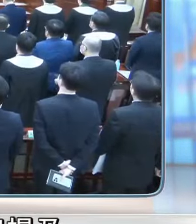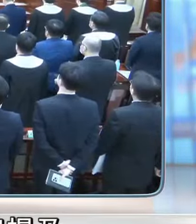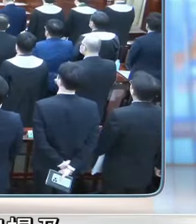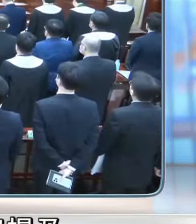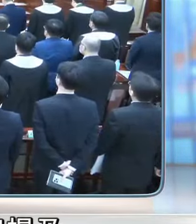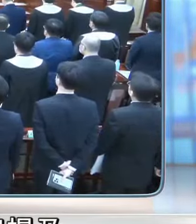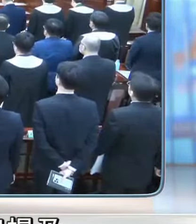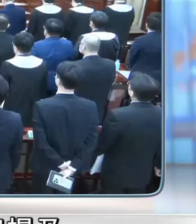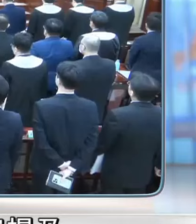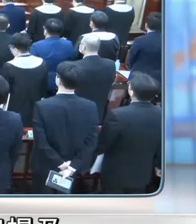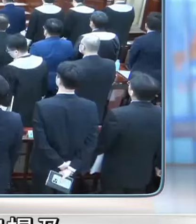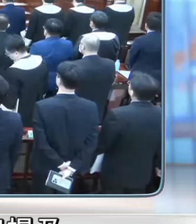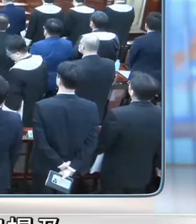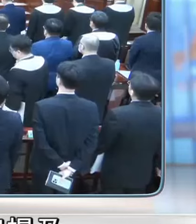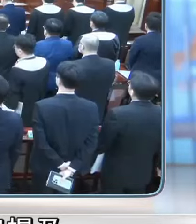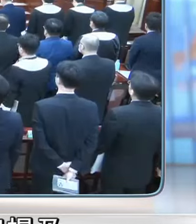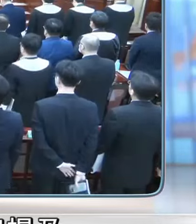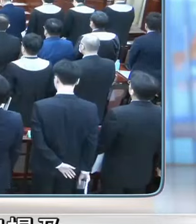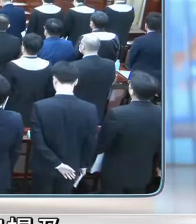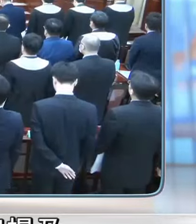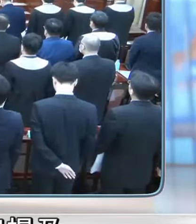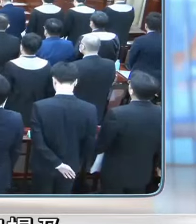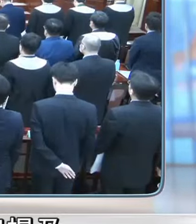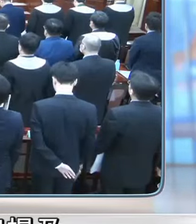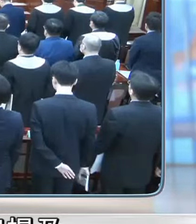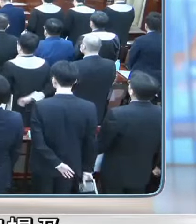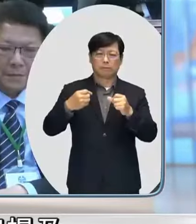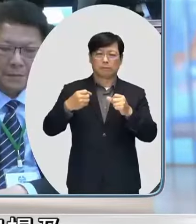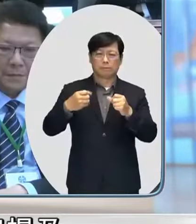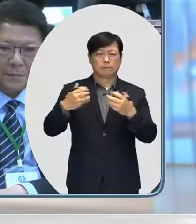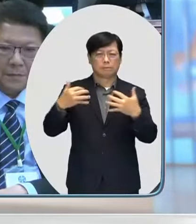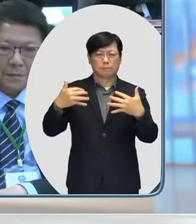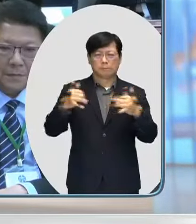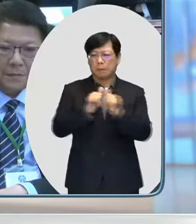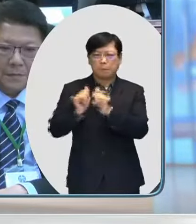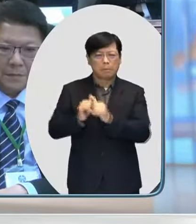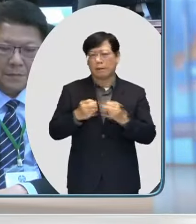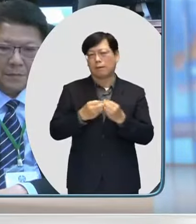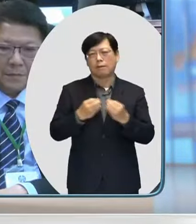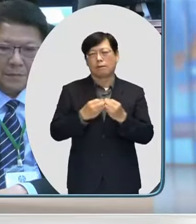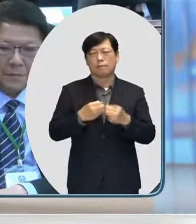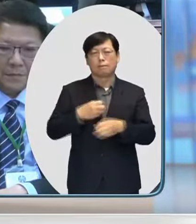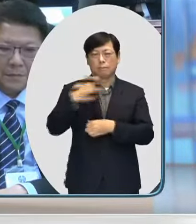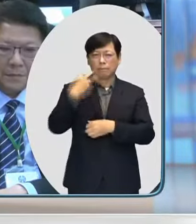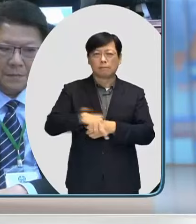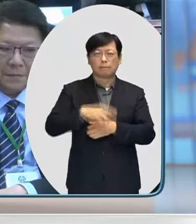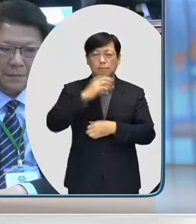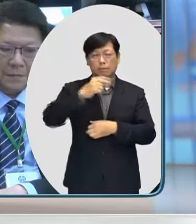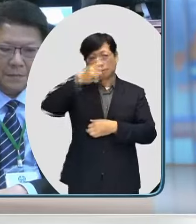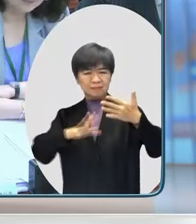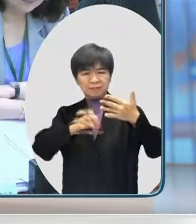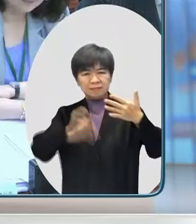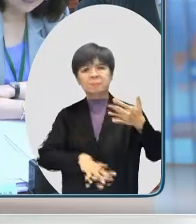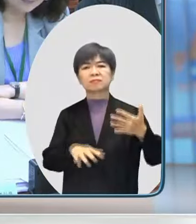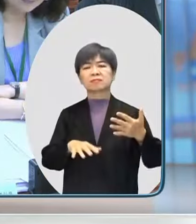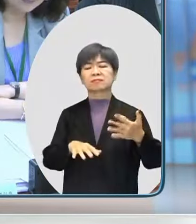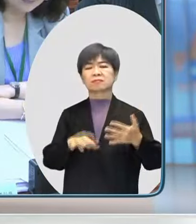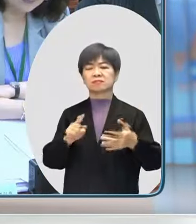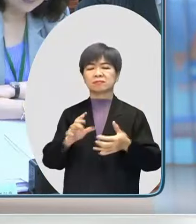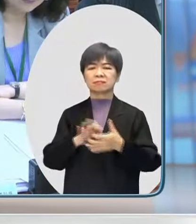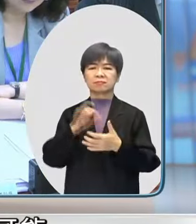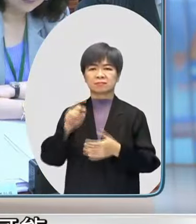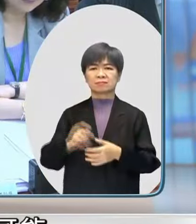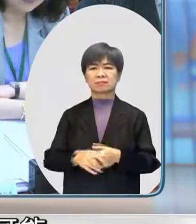而在总统国情报告的部分，有大法官提及，如果相关规定是宣示建议性